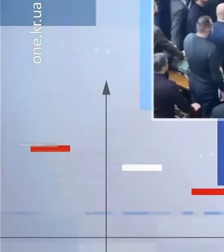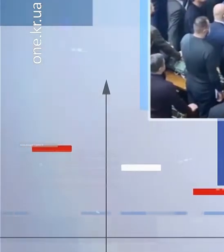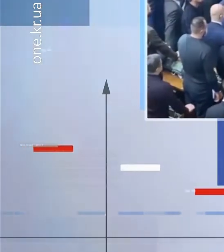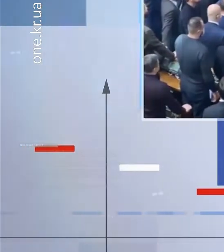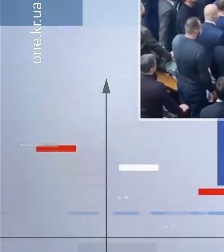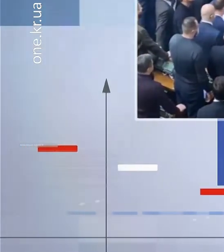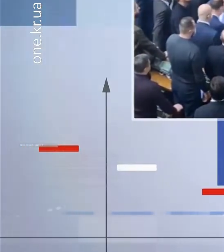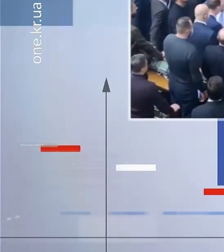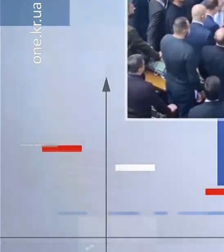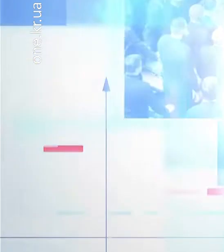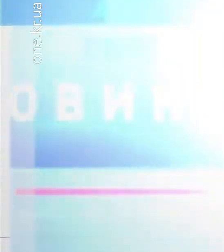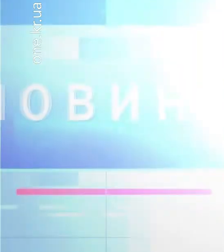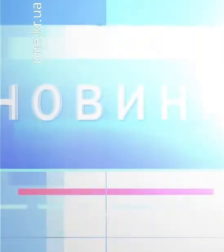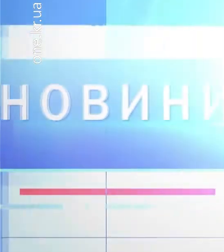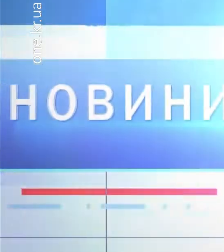Музика